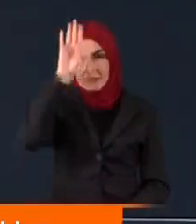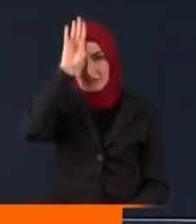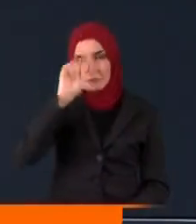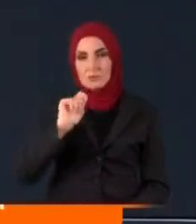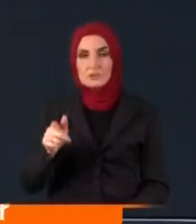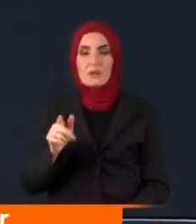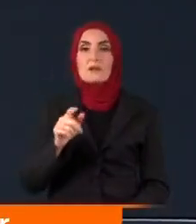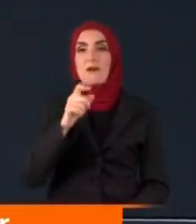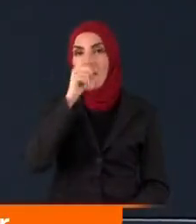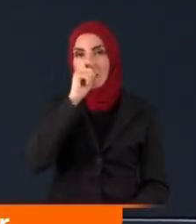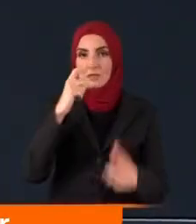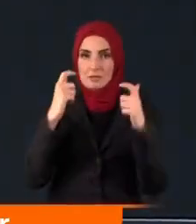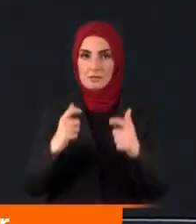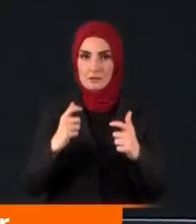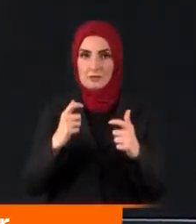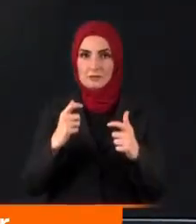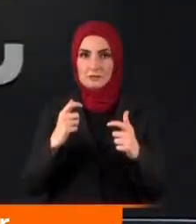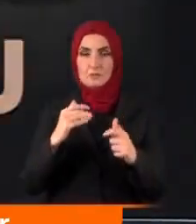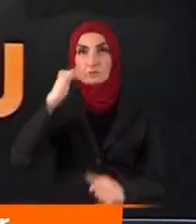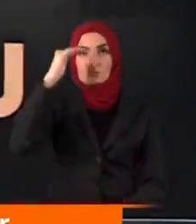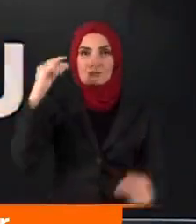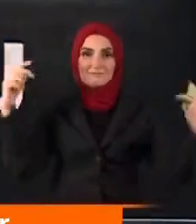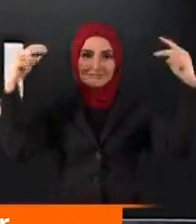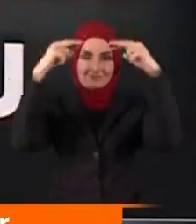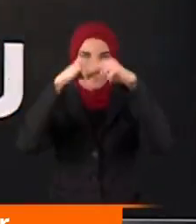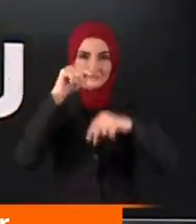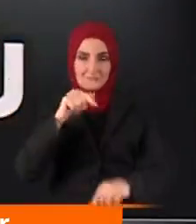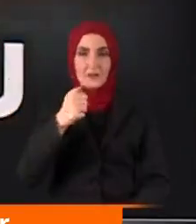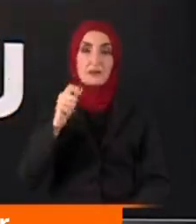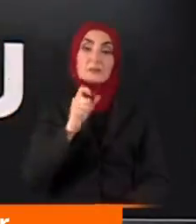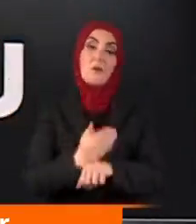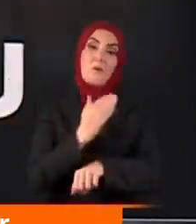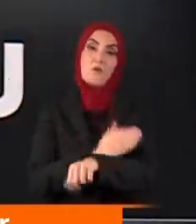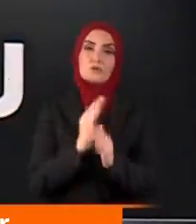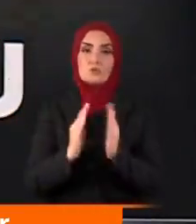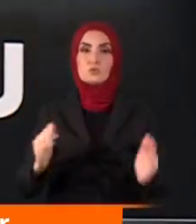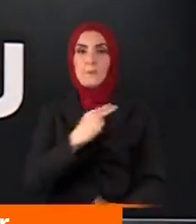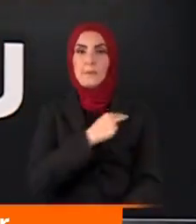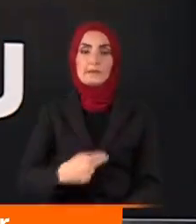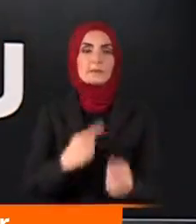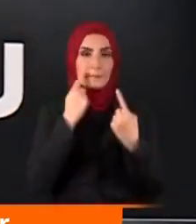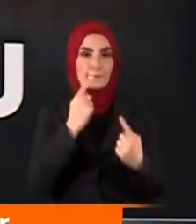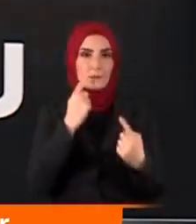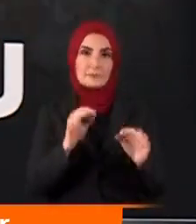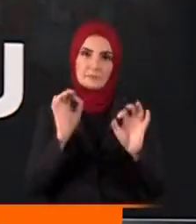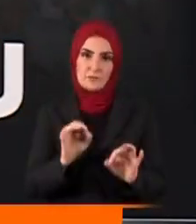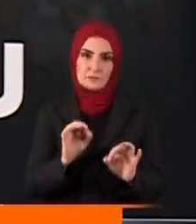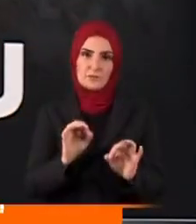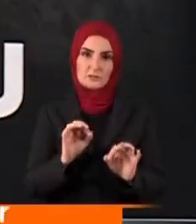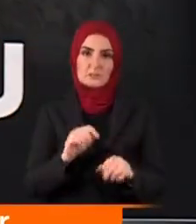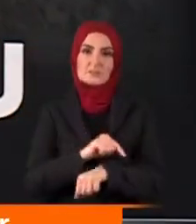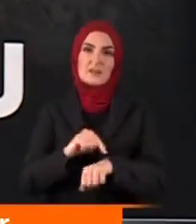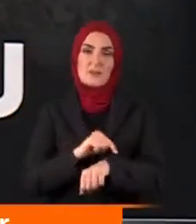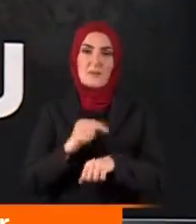İstanbul Kartal'daki bir üst geçit bundan 6 ay önce Büyükşehir Belediyesi tarafından bakıma alınmıştı. Çünkü zaman içinde artık çok tehlikeli bir hal